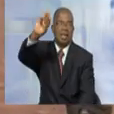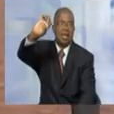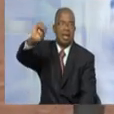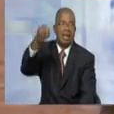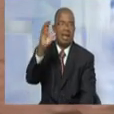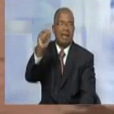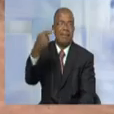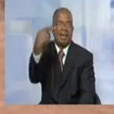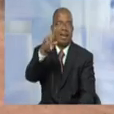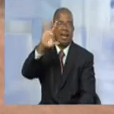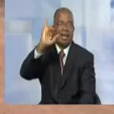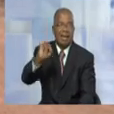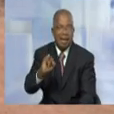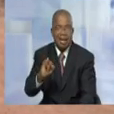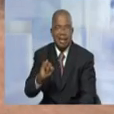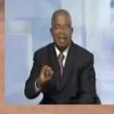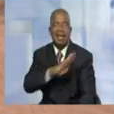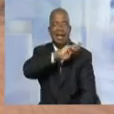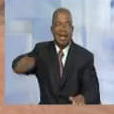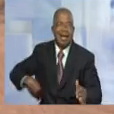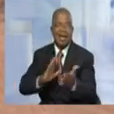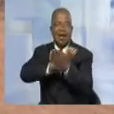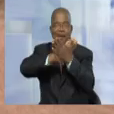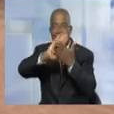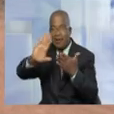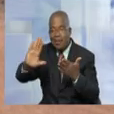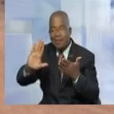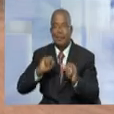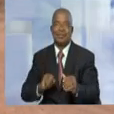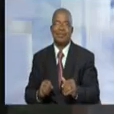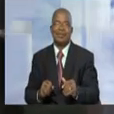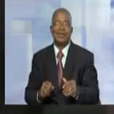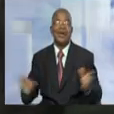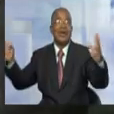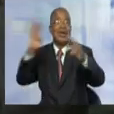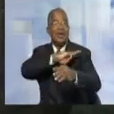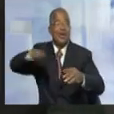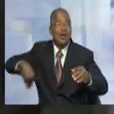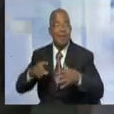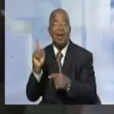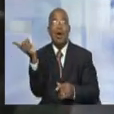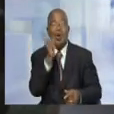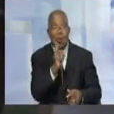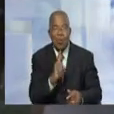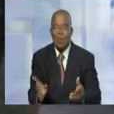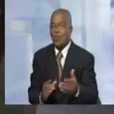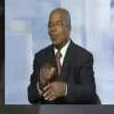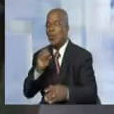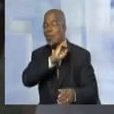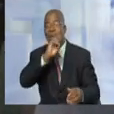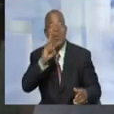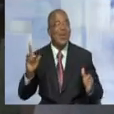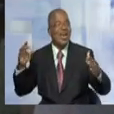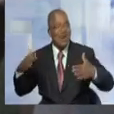bon vivre. Ce slogan, le maire de Meadji, localité située dans la région de la Nawa, veut en faire l'illustration